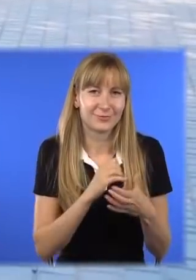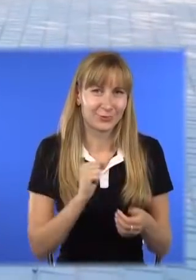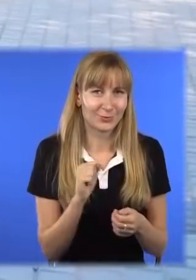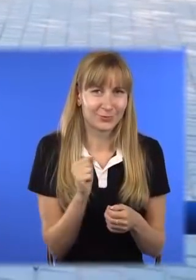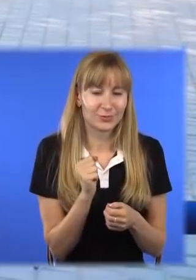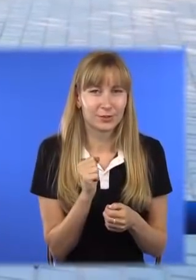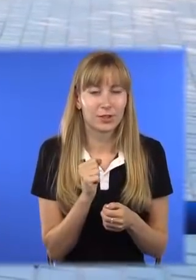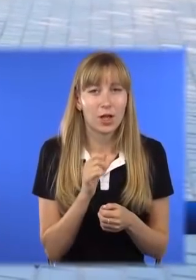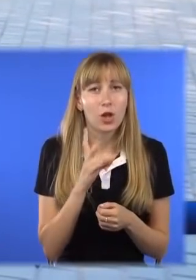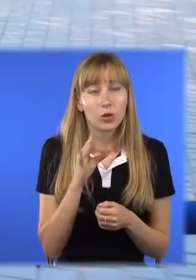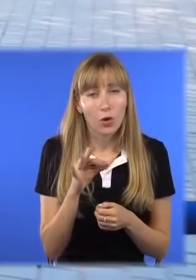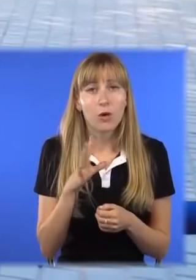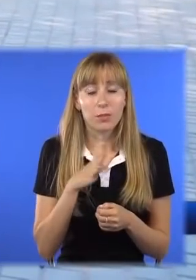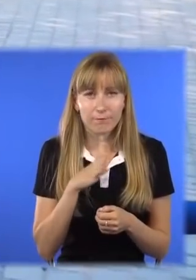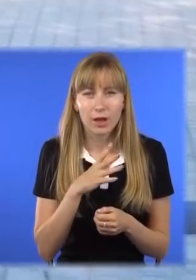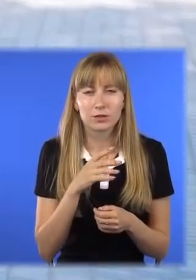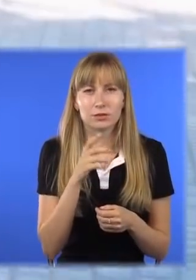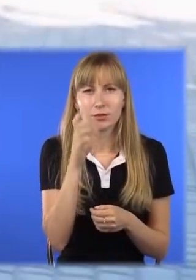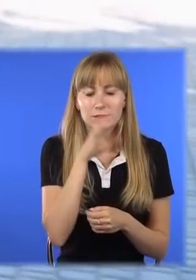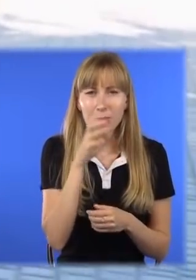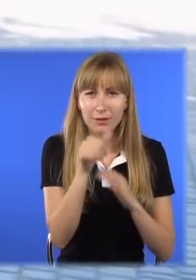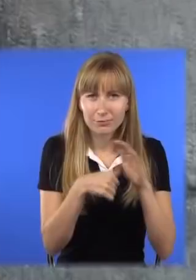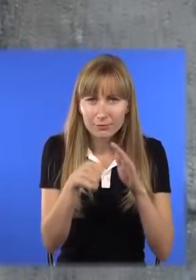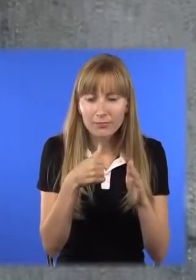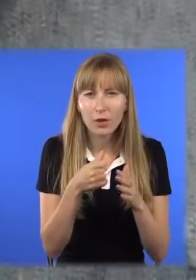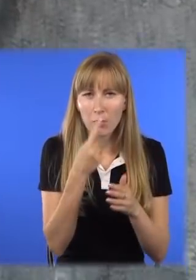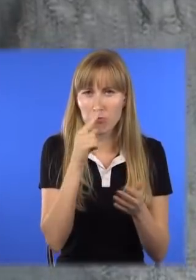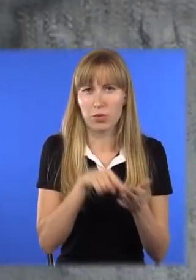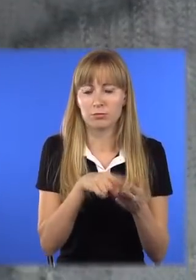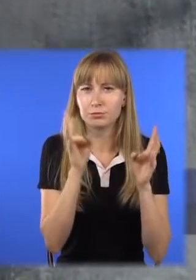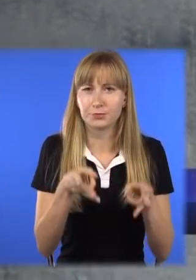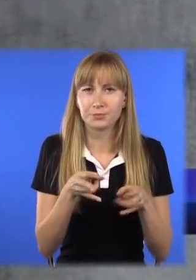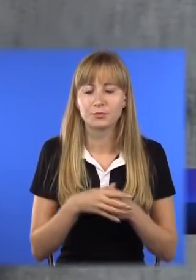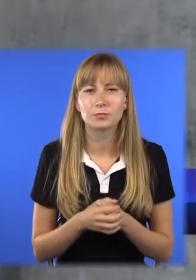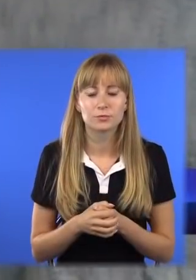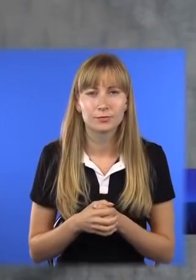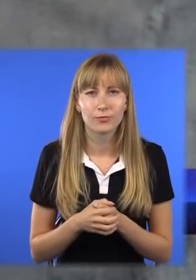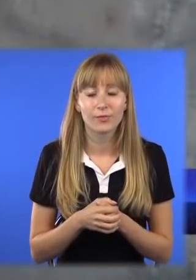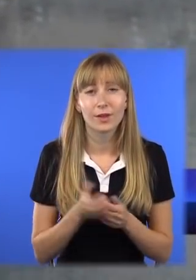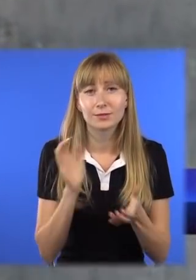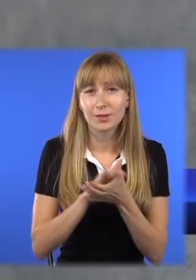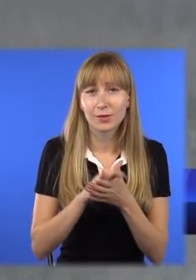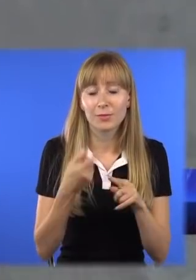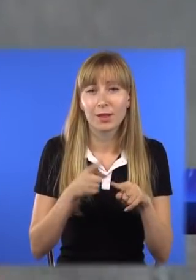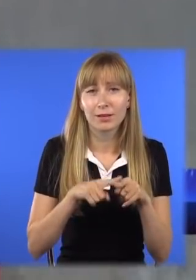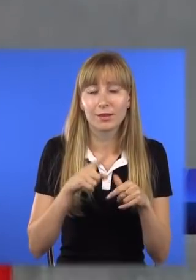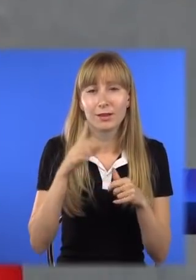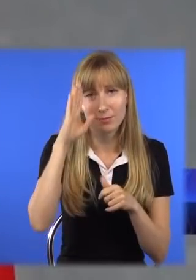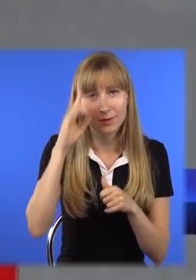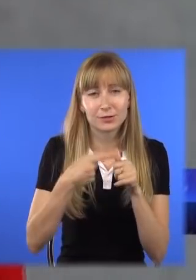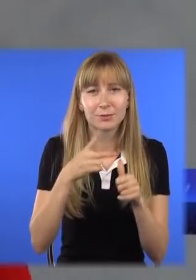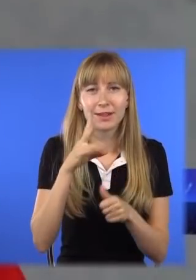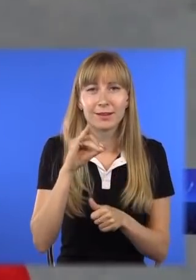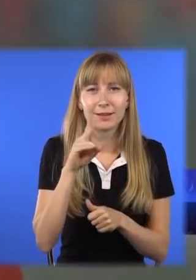з безпритульною твариною закінчиться на гарній ноті. Знайомтесь, це Микита. Незважаючи на його юний вік, плани в